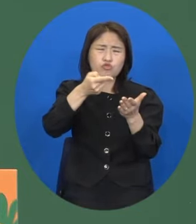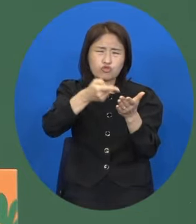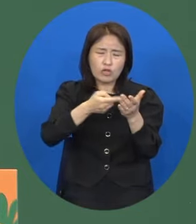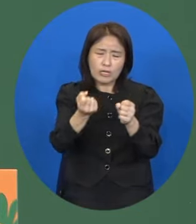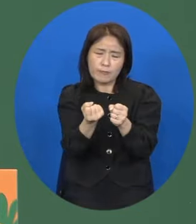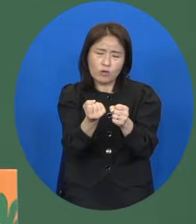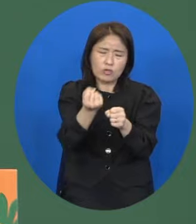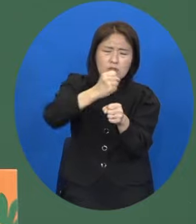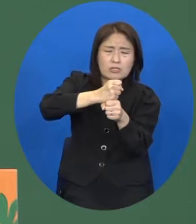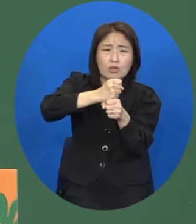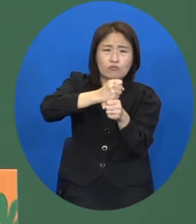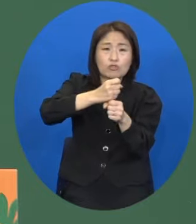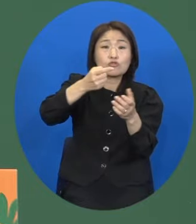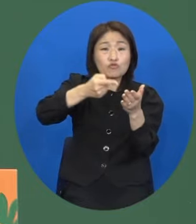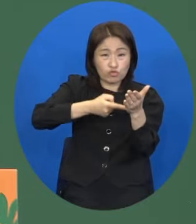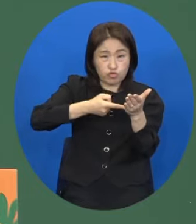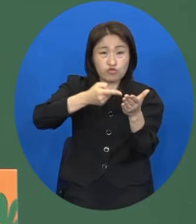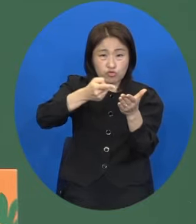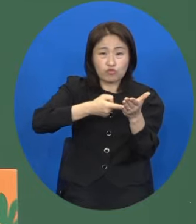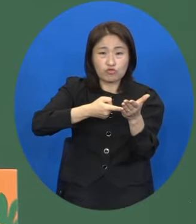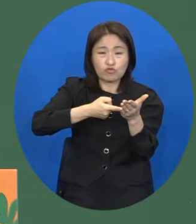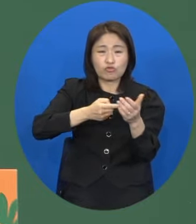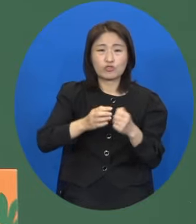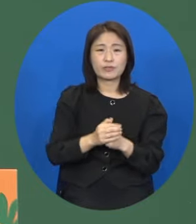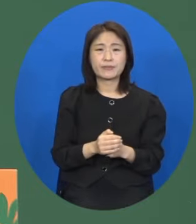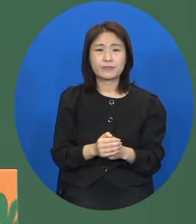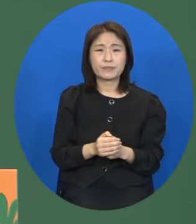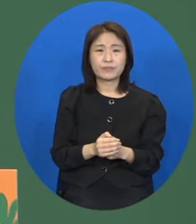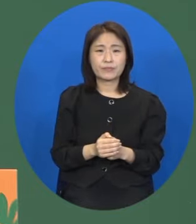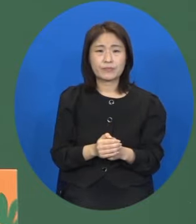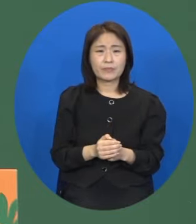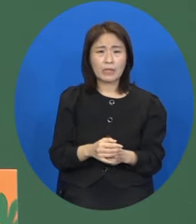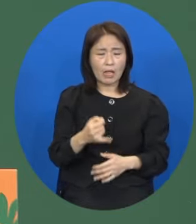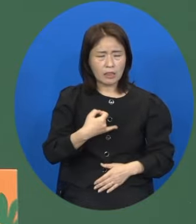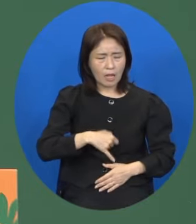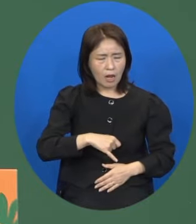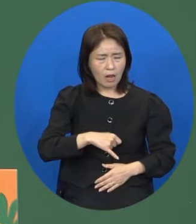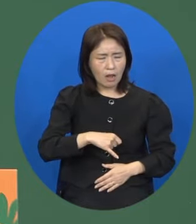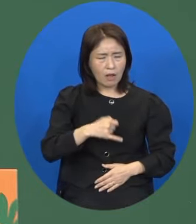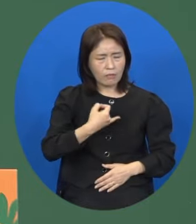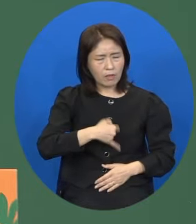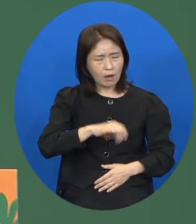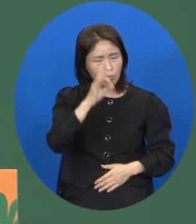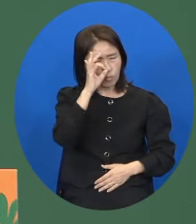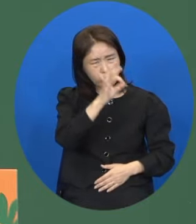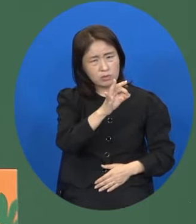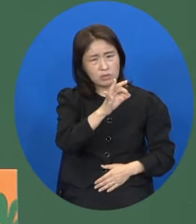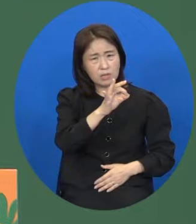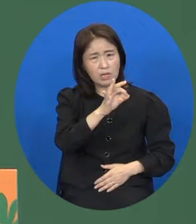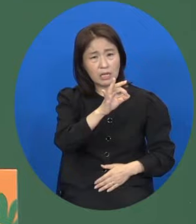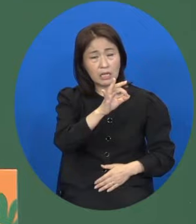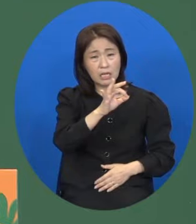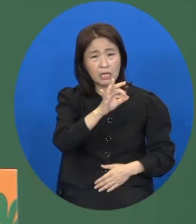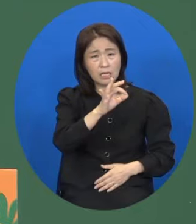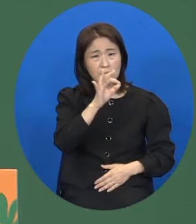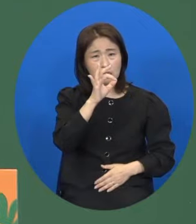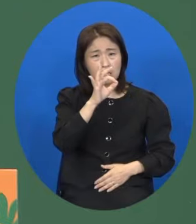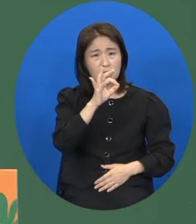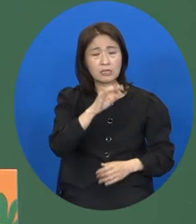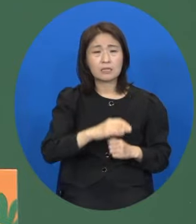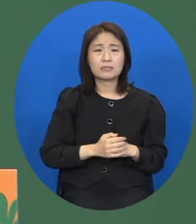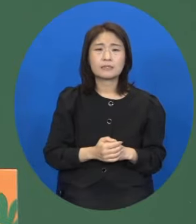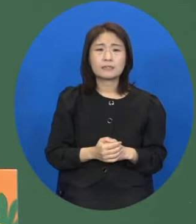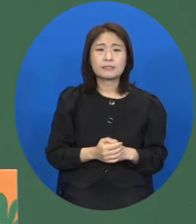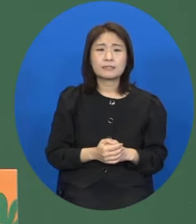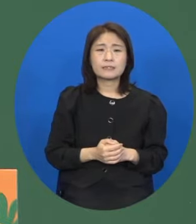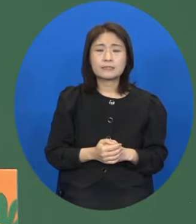했던 겁니다. 병실에 누워 잠들어 있는 아이를 보고 핸드폰을 열어 성경